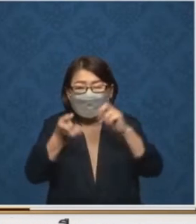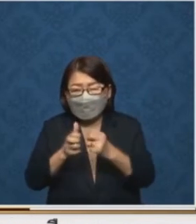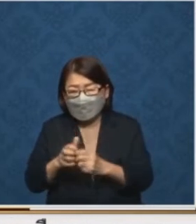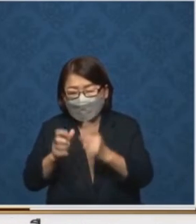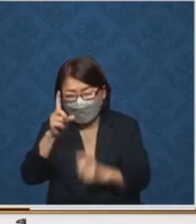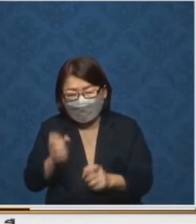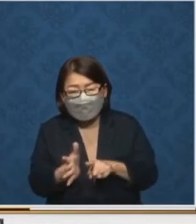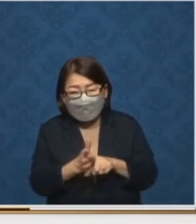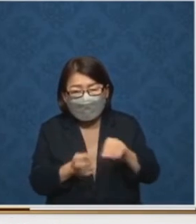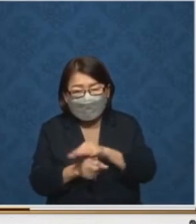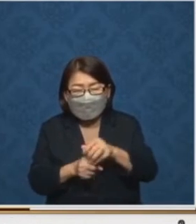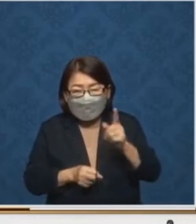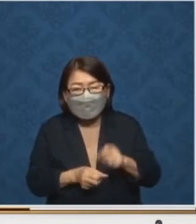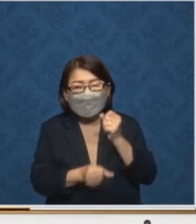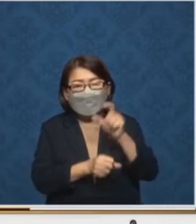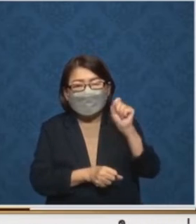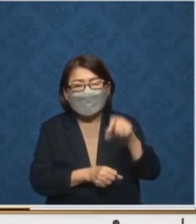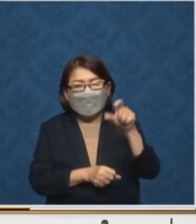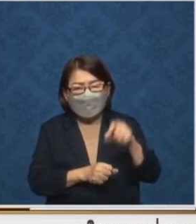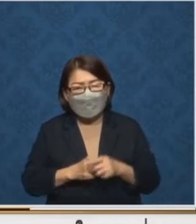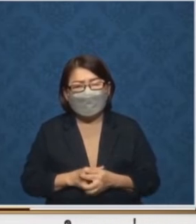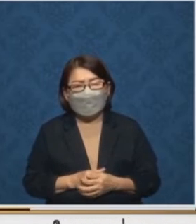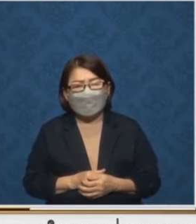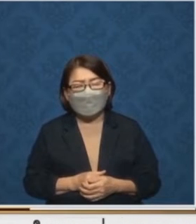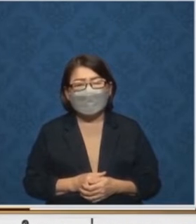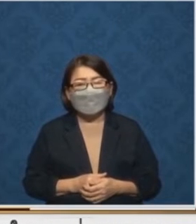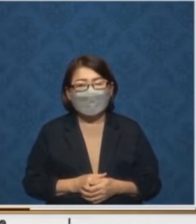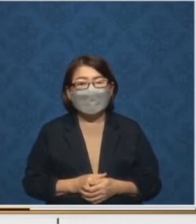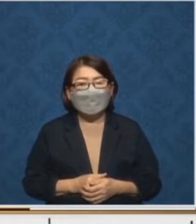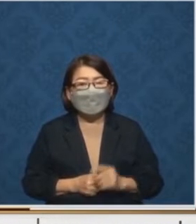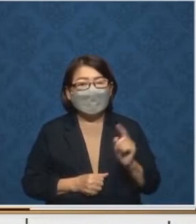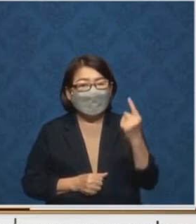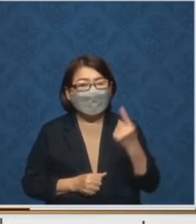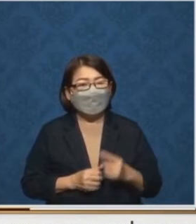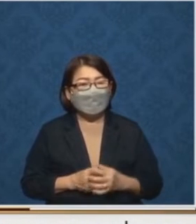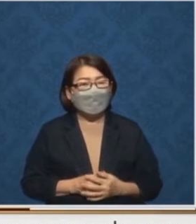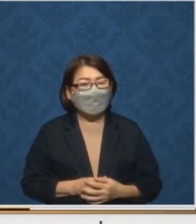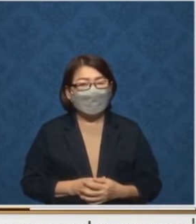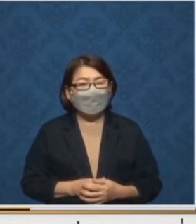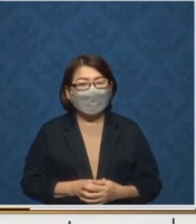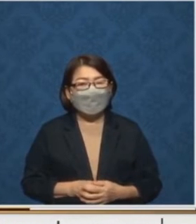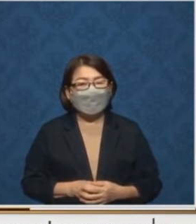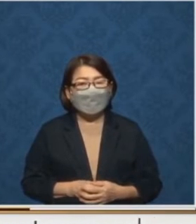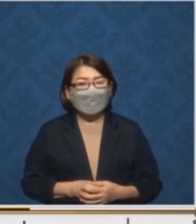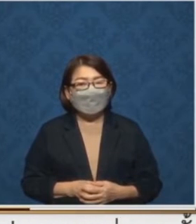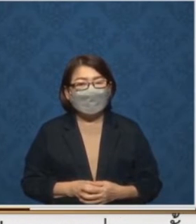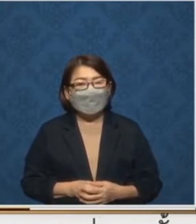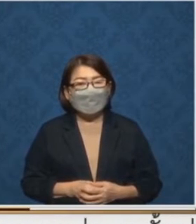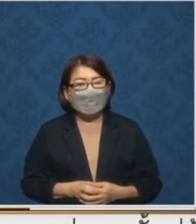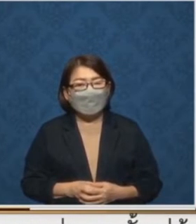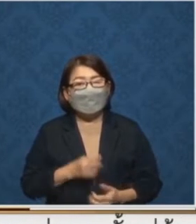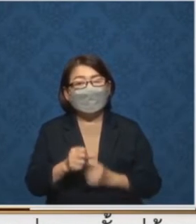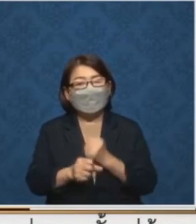ผมจะบอกว่าโทษนะฮะเป็ผู้ปกคองผลเอกประยุ formulateก็ของเก่าออกไปยัใช้ไม่หมดเลยมาขออะไรอกaines